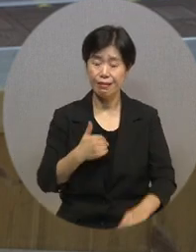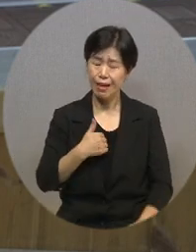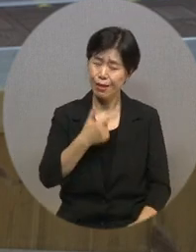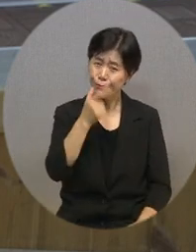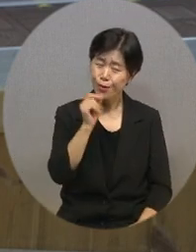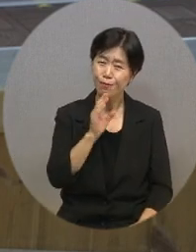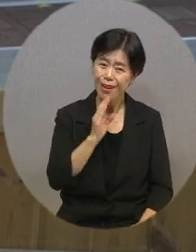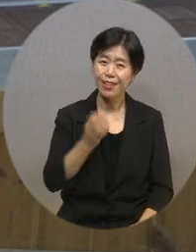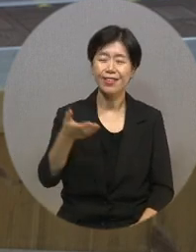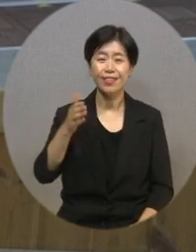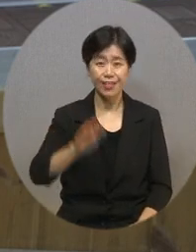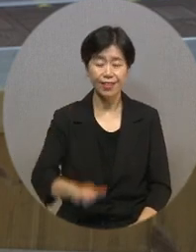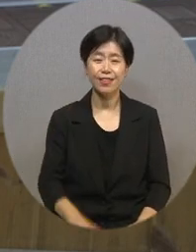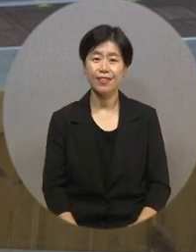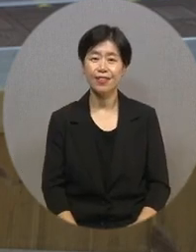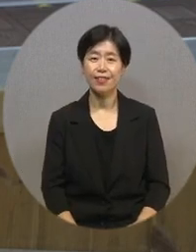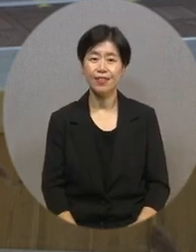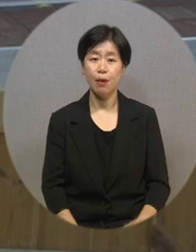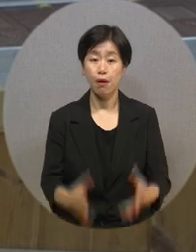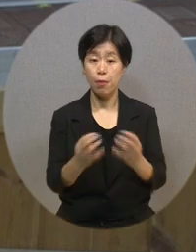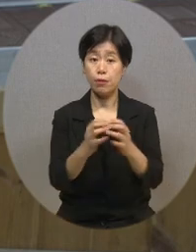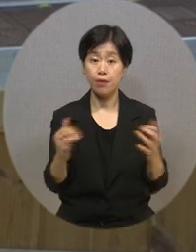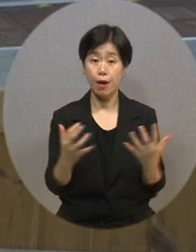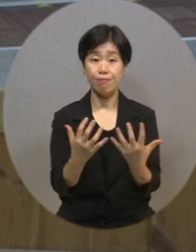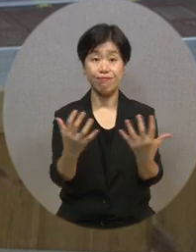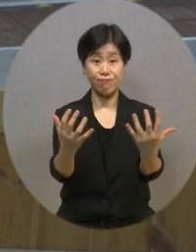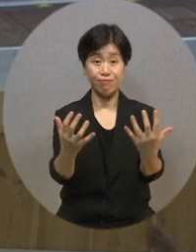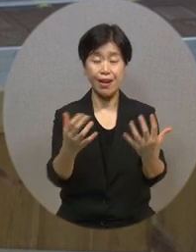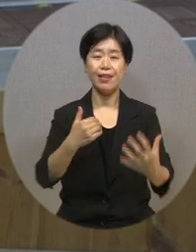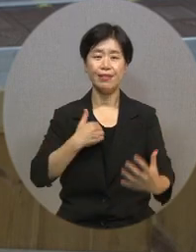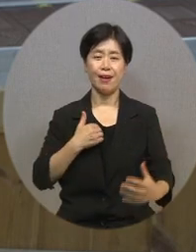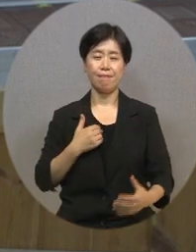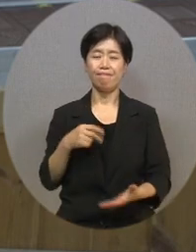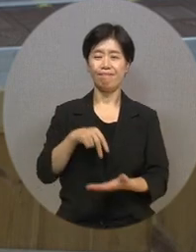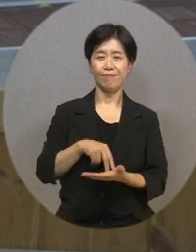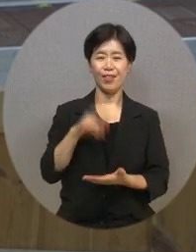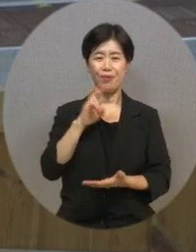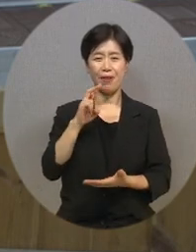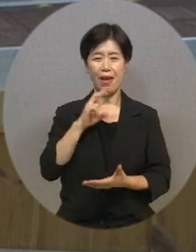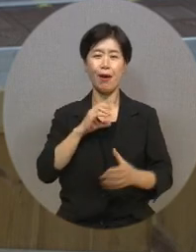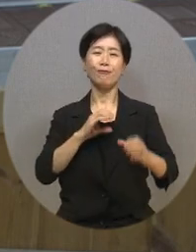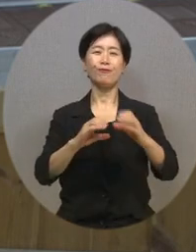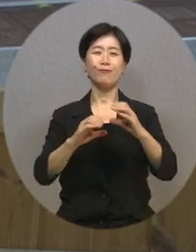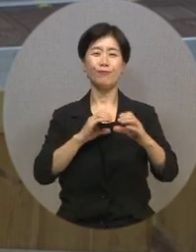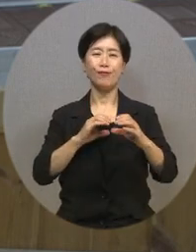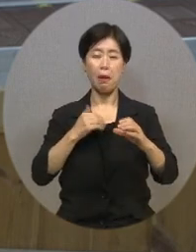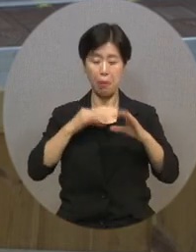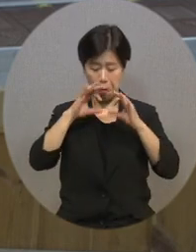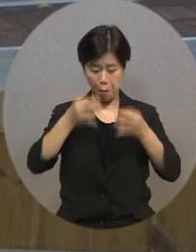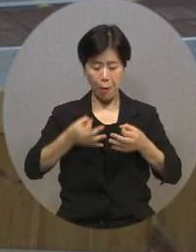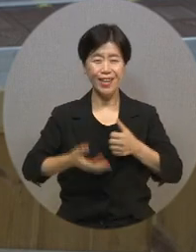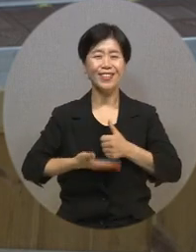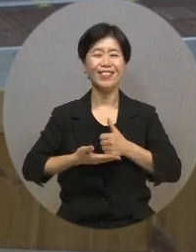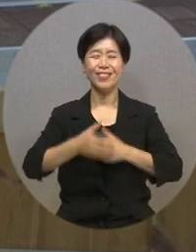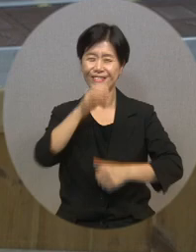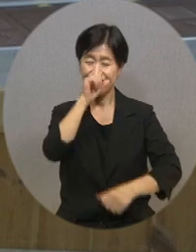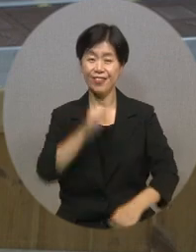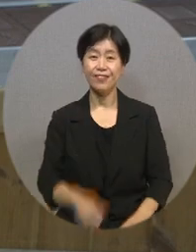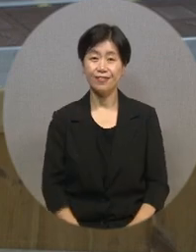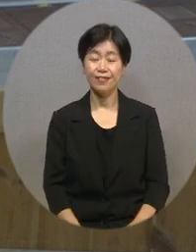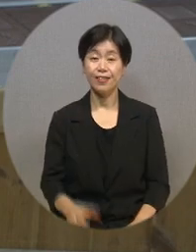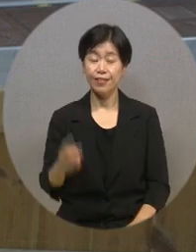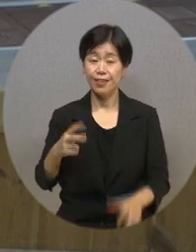부족하지만 많은 그 관객들하고 소통하는 모습이 저도 이렇게 기특하고 너무 좋아요. 또